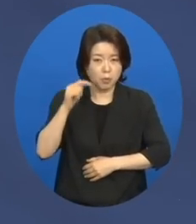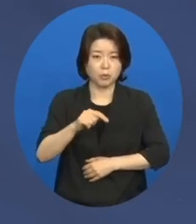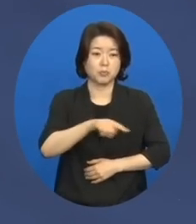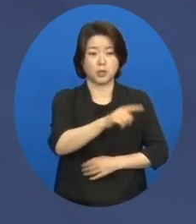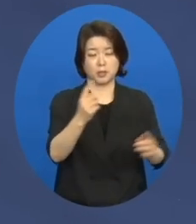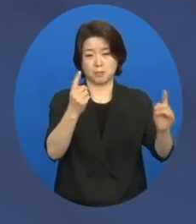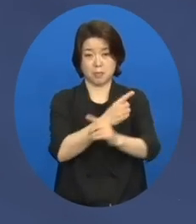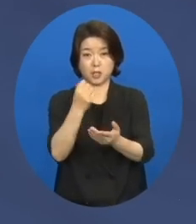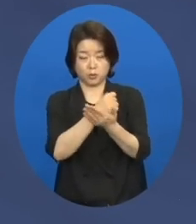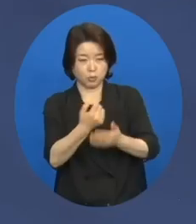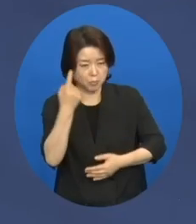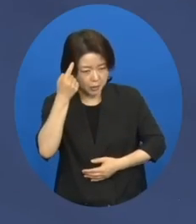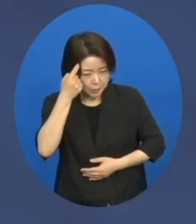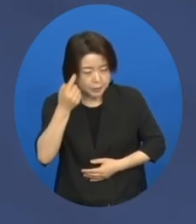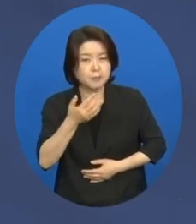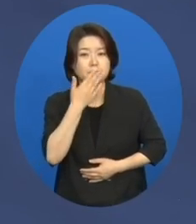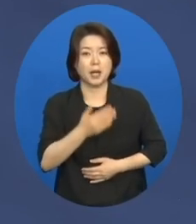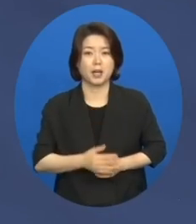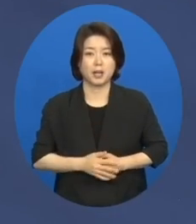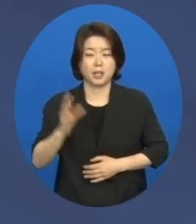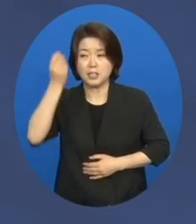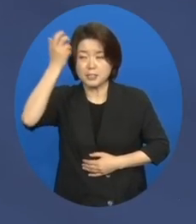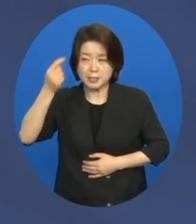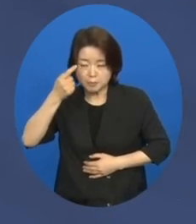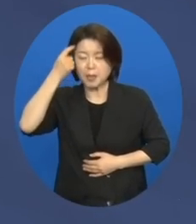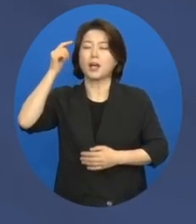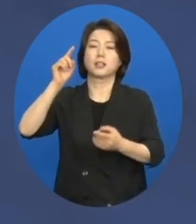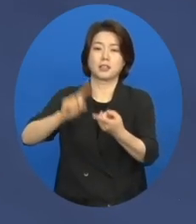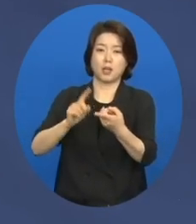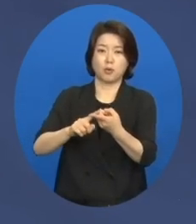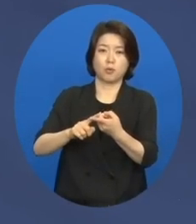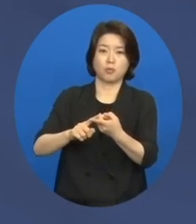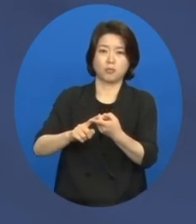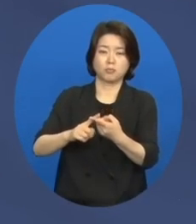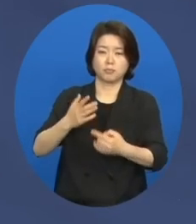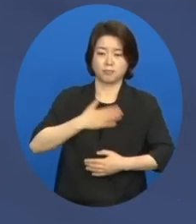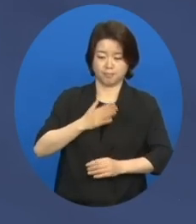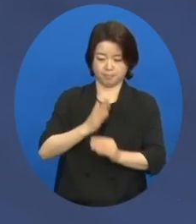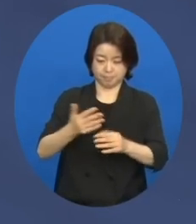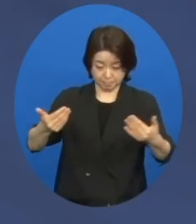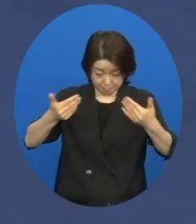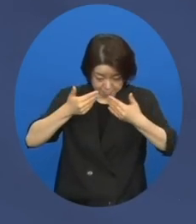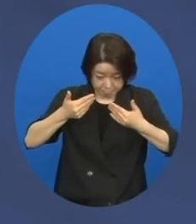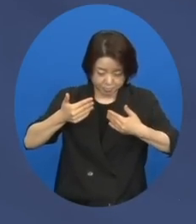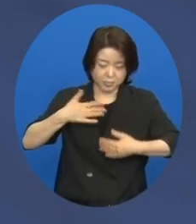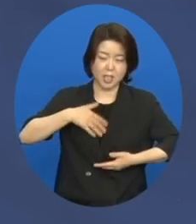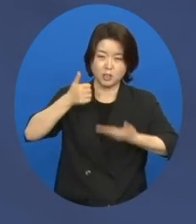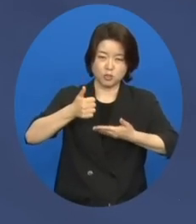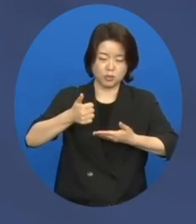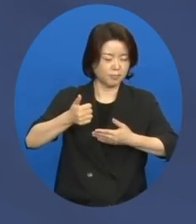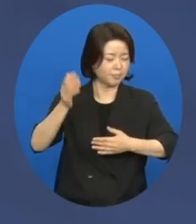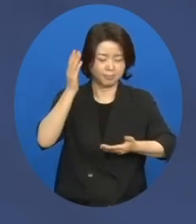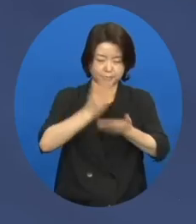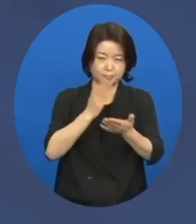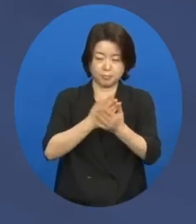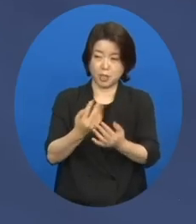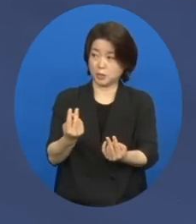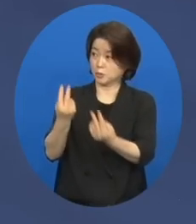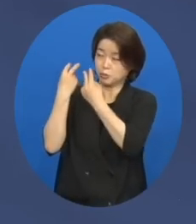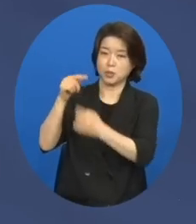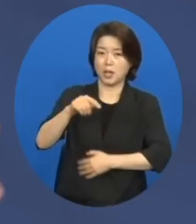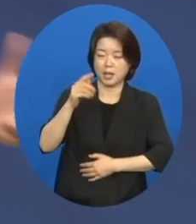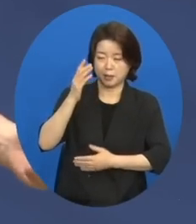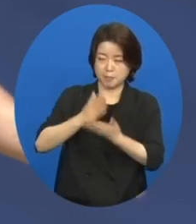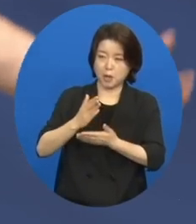바뀌어진 운명인 줄 깨닫고 성령이 깨닫게 하시는 대로 이제 나 중심의 내 주인이 됐던 삶을 돌이켜서 예수와 함께